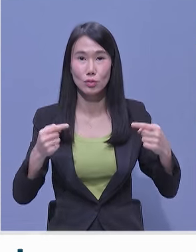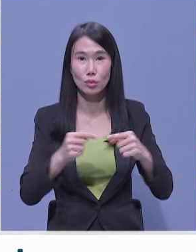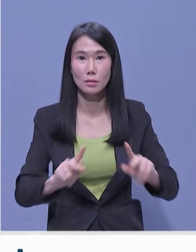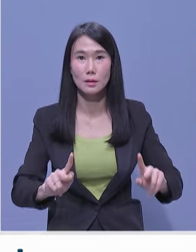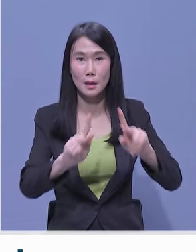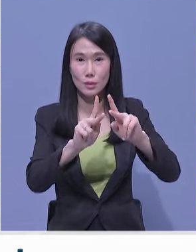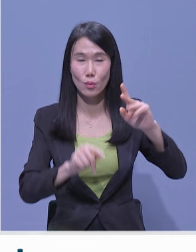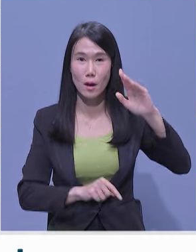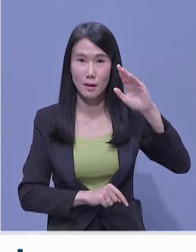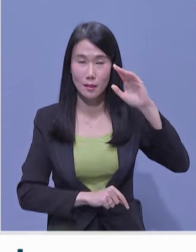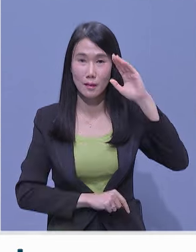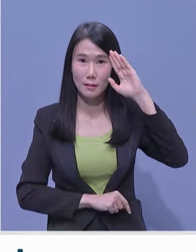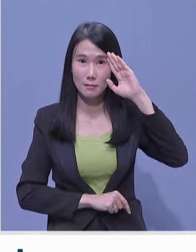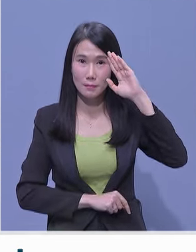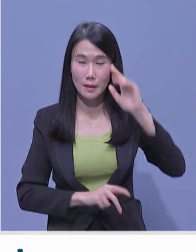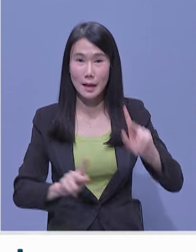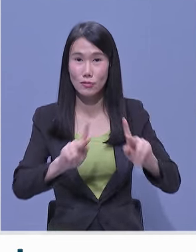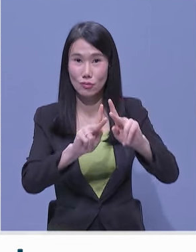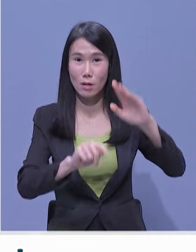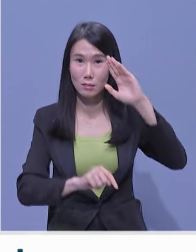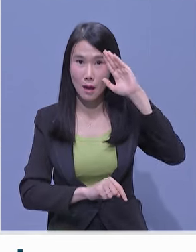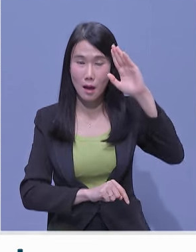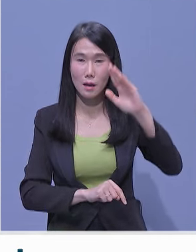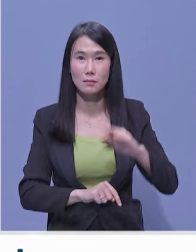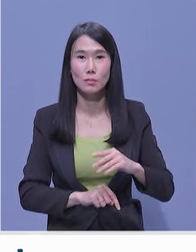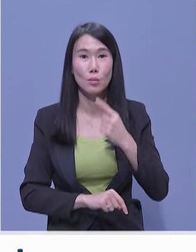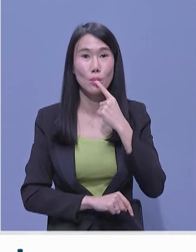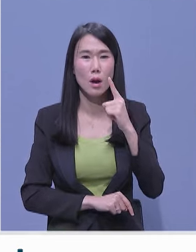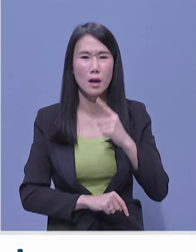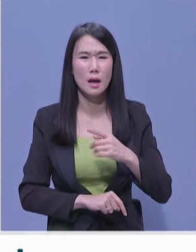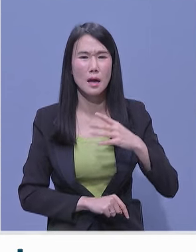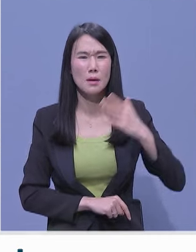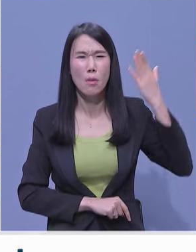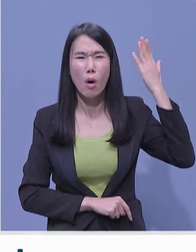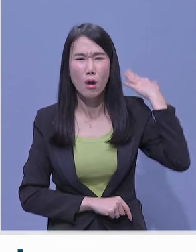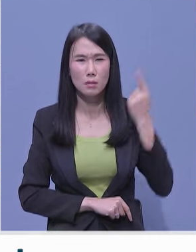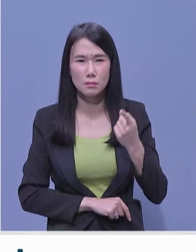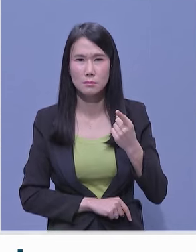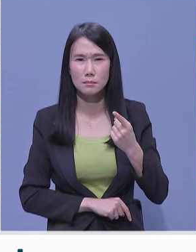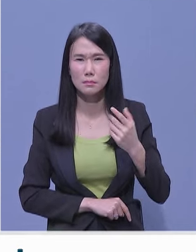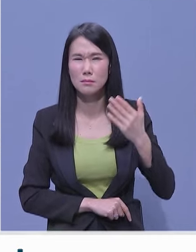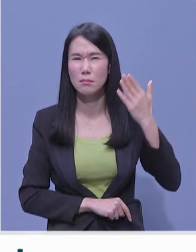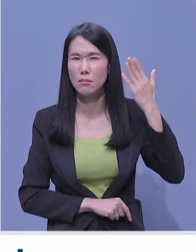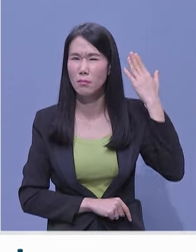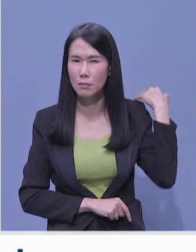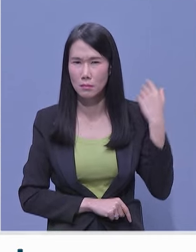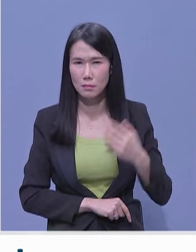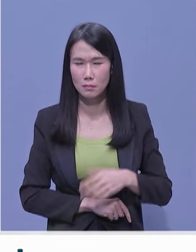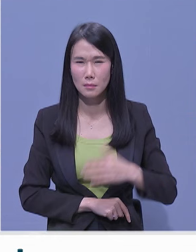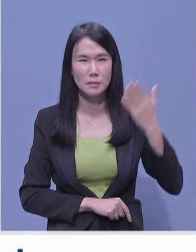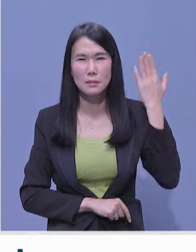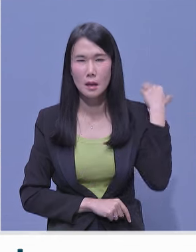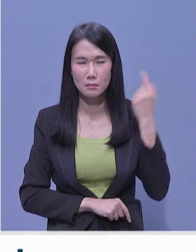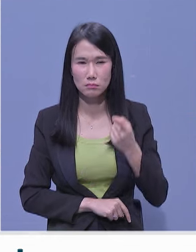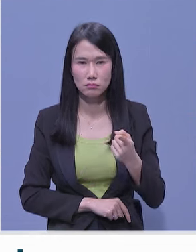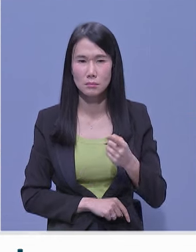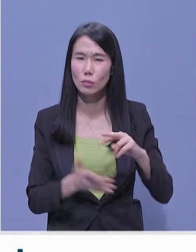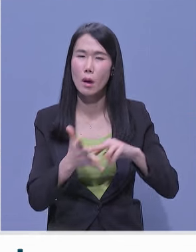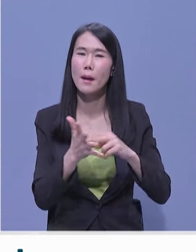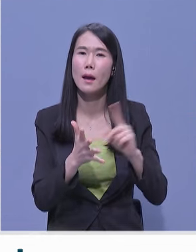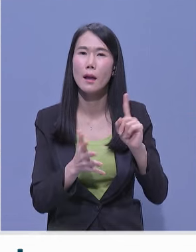รายุห่วงทรัพย์ออกมาซัดเลยนะคะบอกว่าอันนี้มันเป็นของเก่าอของเก่าเป็นของเก่านั่นหมายความว่า